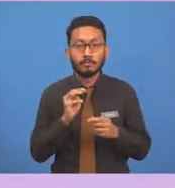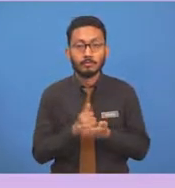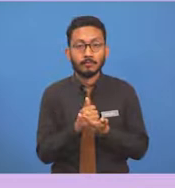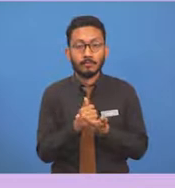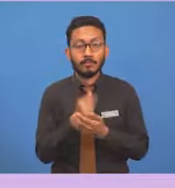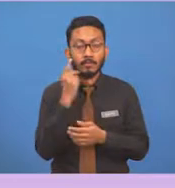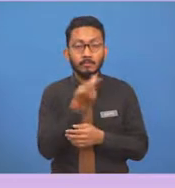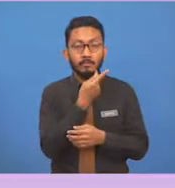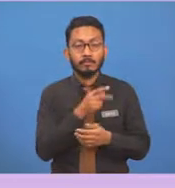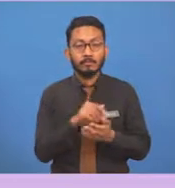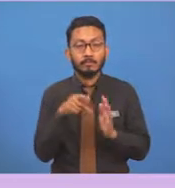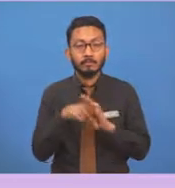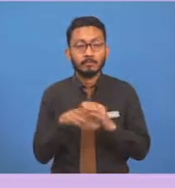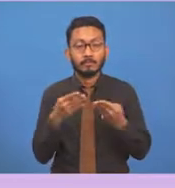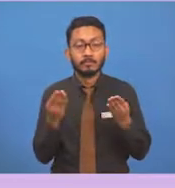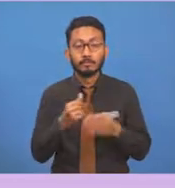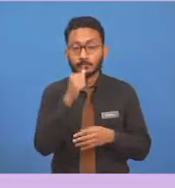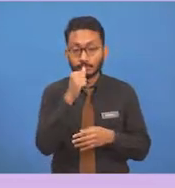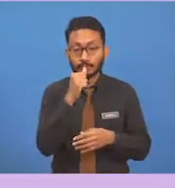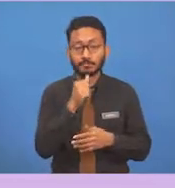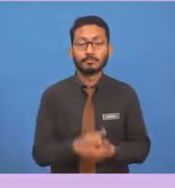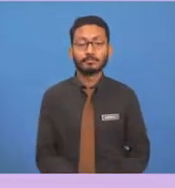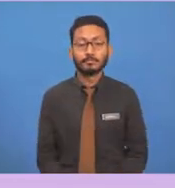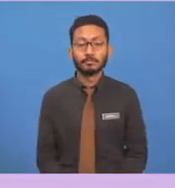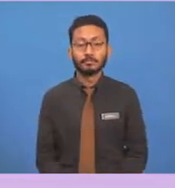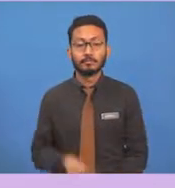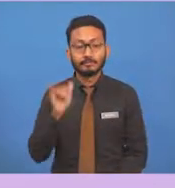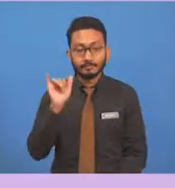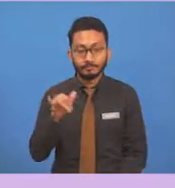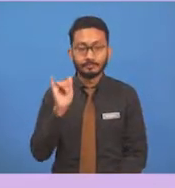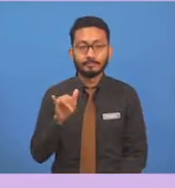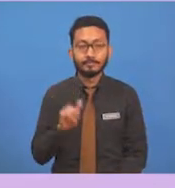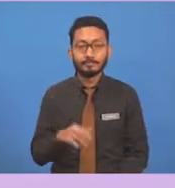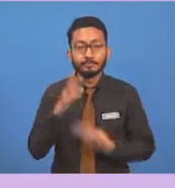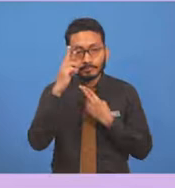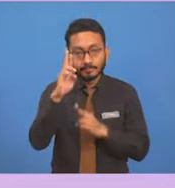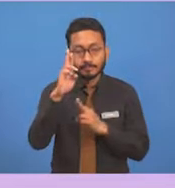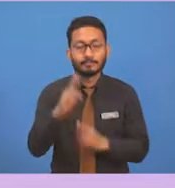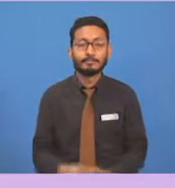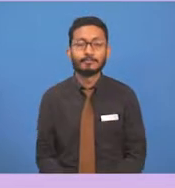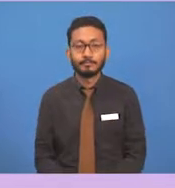minuman. Bagus, murid-murid. Jawapannya, hormat.